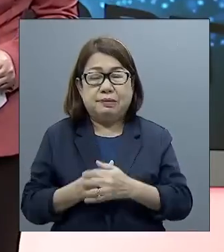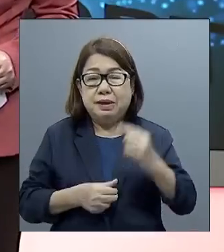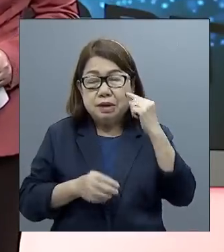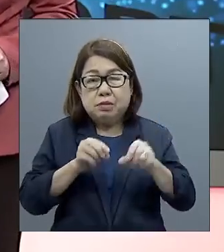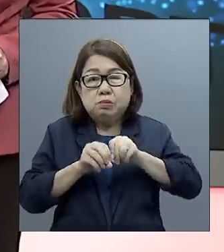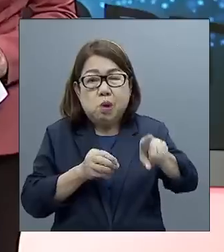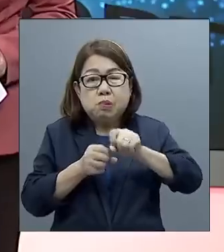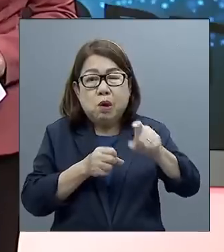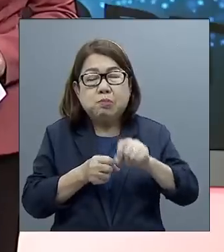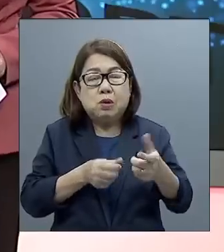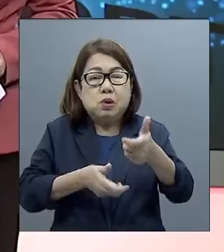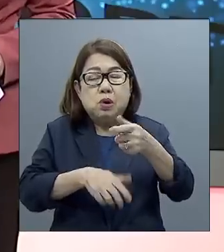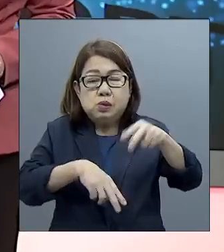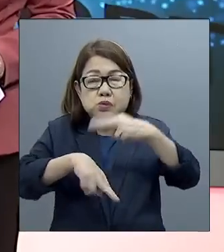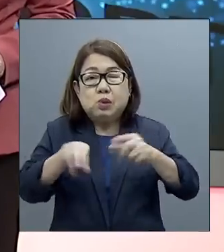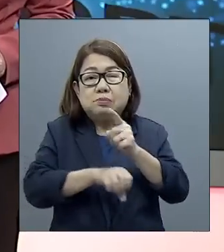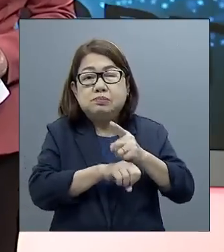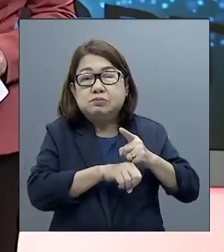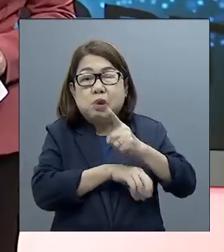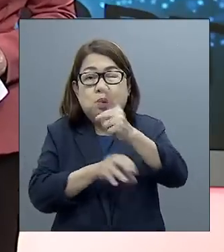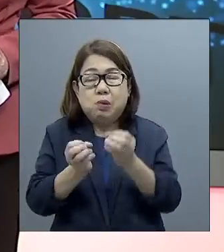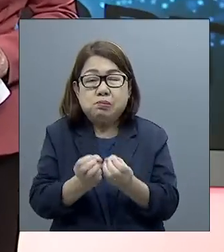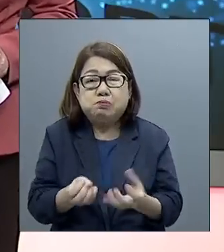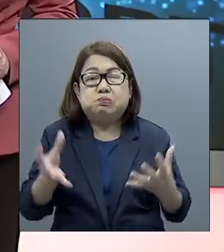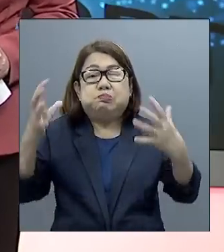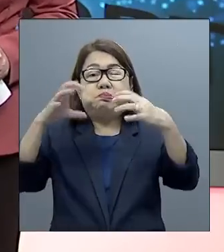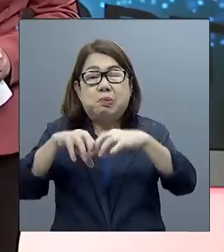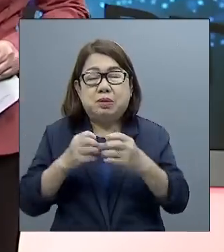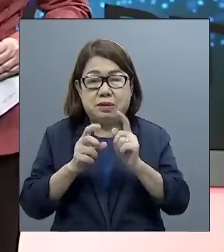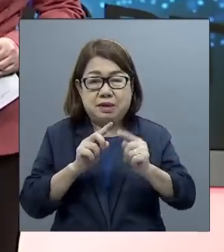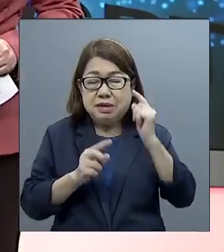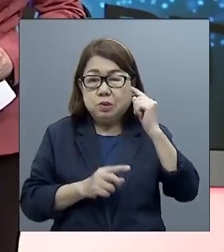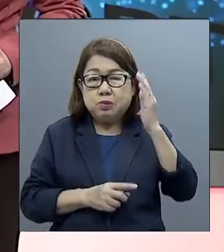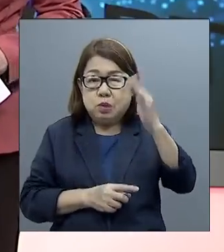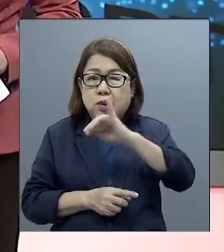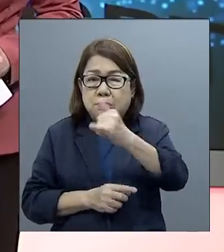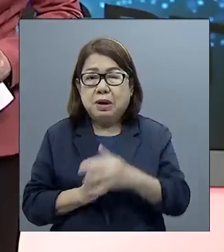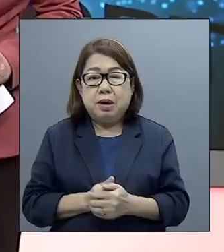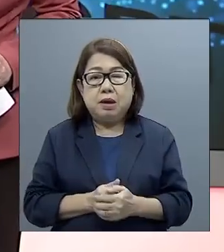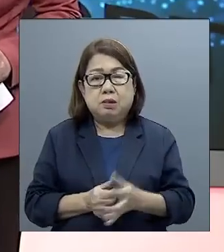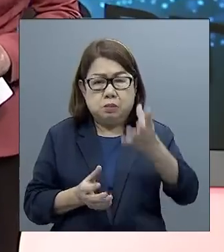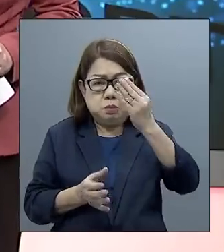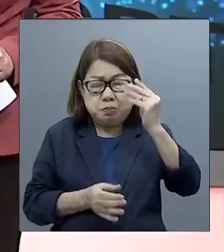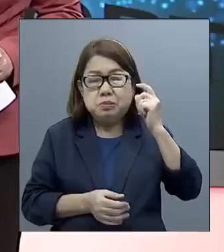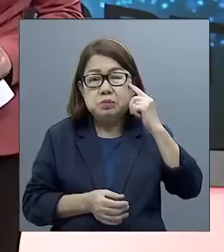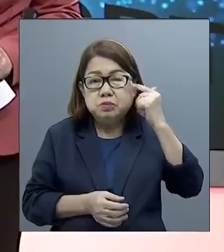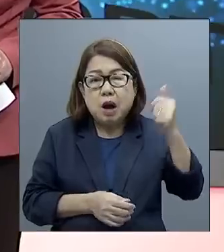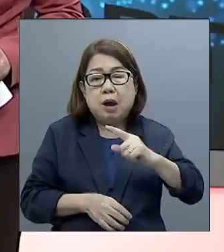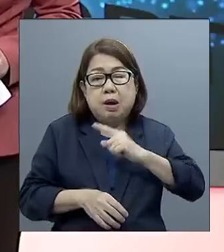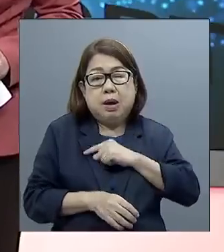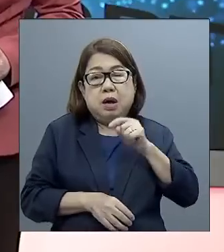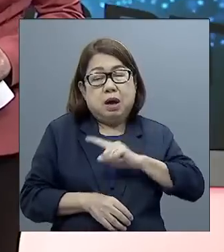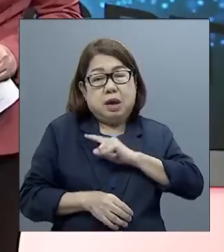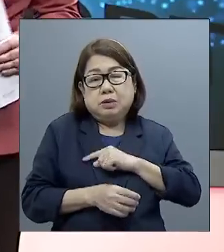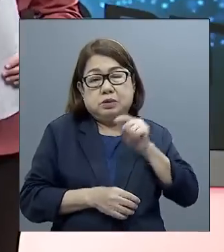และควบคุมอาวุธนิวเคลียร์มีความเป็นไปได้ค่ะว่าสักวันหนึ่ง AI นั้นอาจจะเรียนรู้และจะสั่งยิงขีปนาวุธด้วยตัว